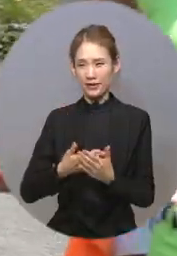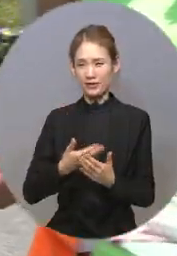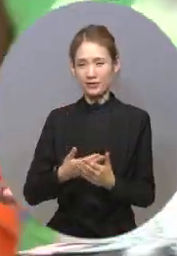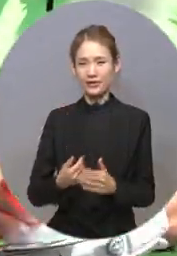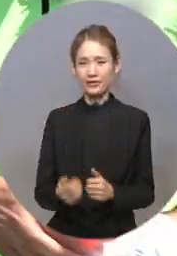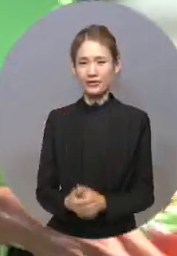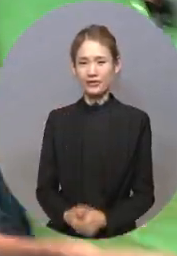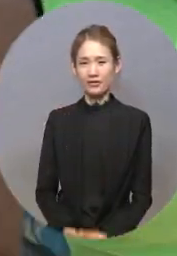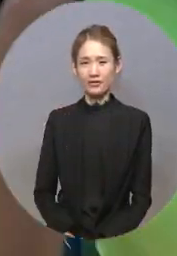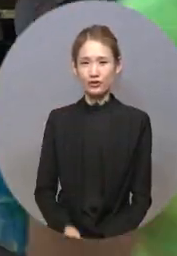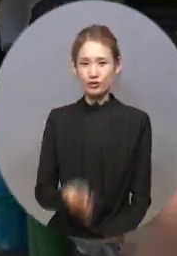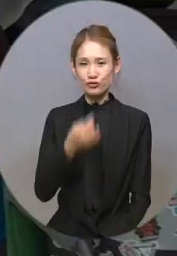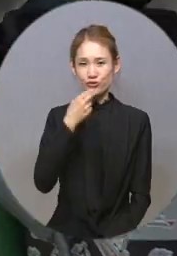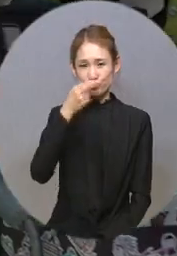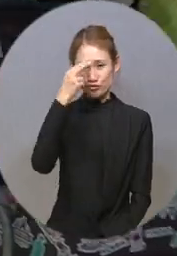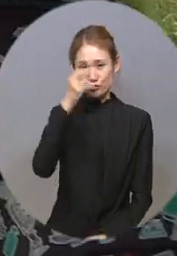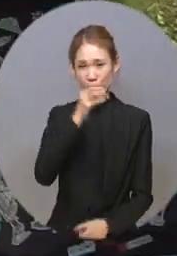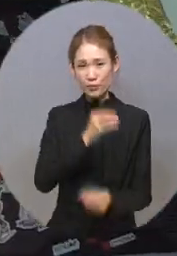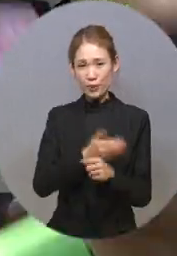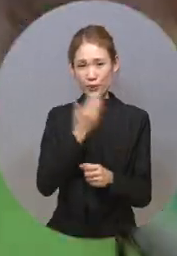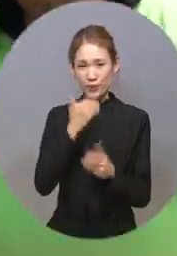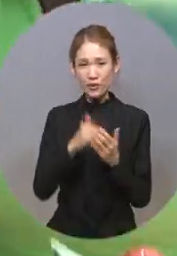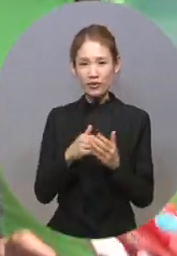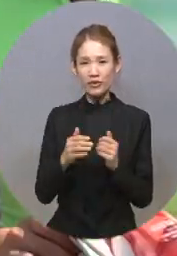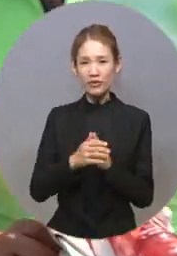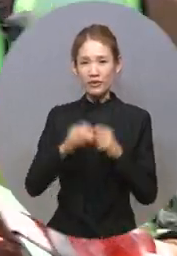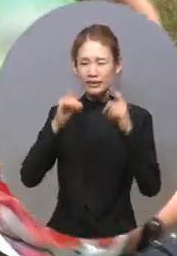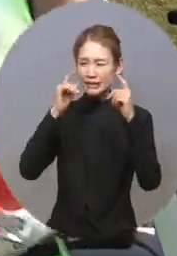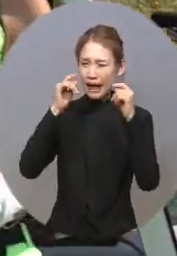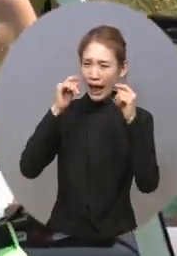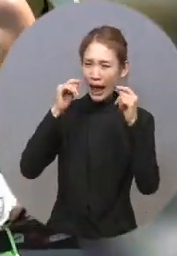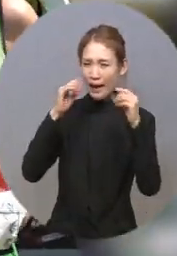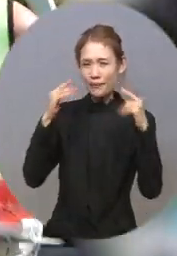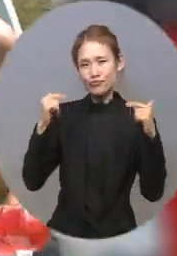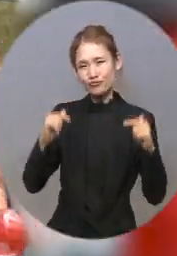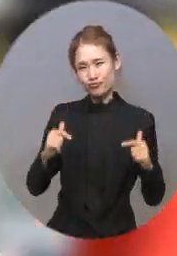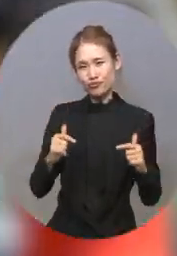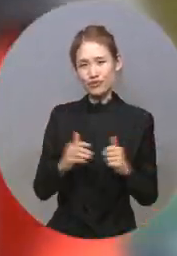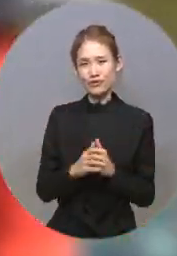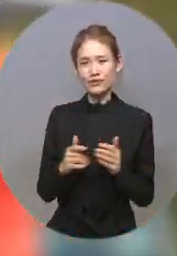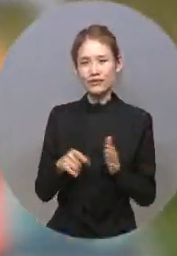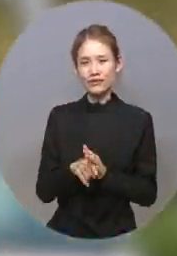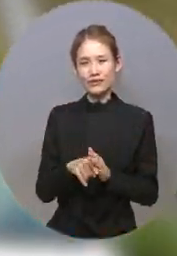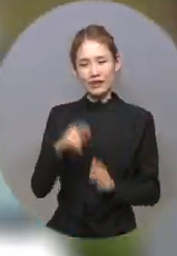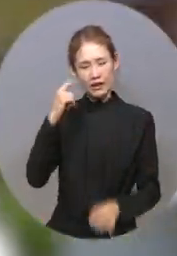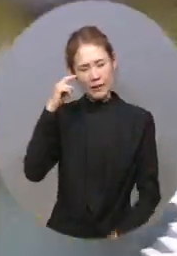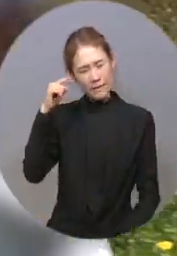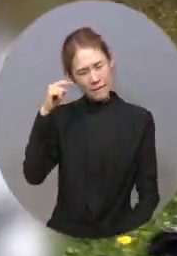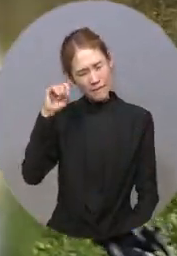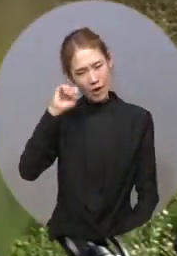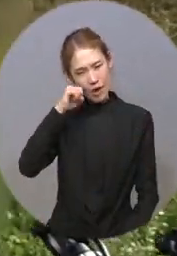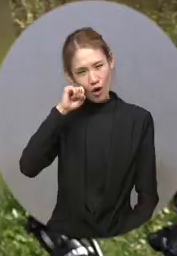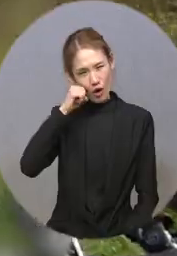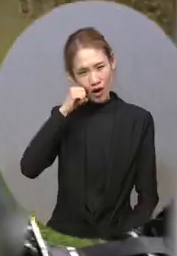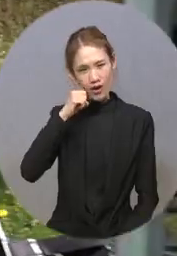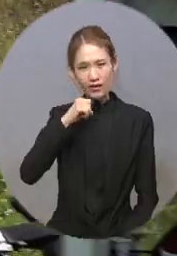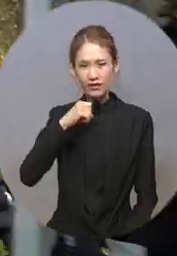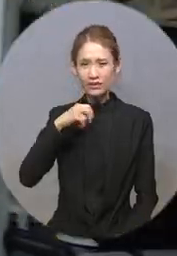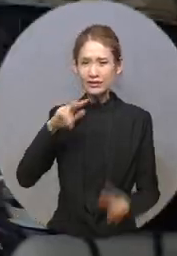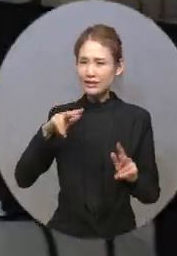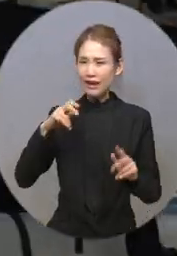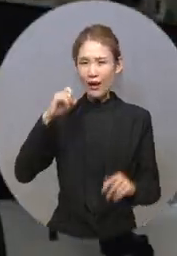오빠 술 술했어? 벌써? 아니, 좀 긴장을 좀 풀어주려고. 맨정신에 못 치겠지. 여러 가지로 맨정신을 못